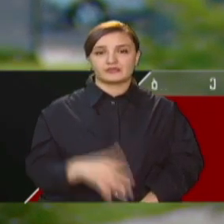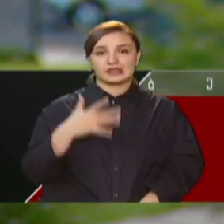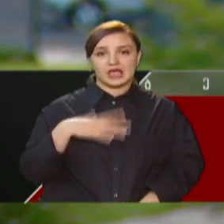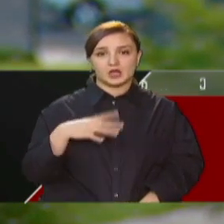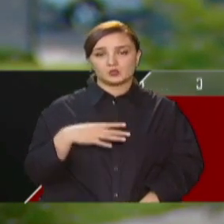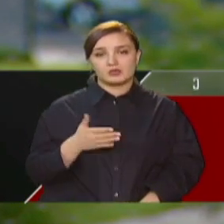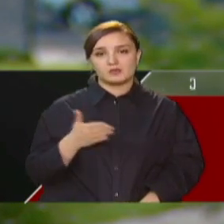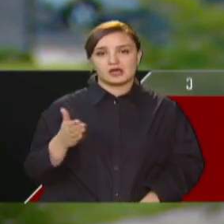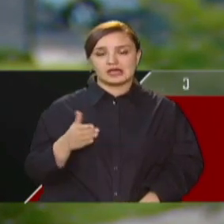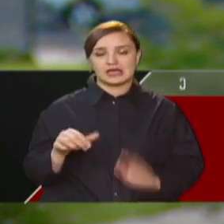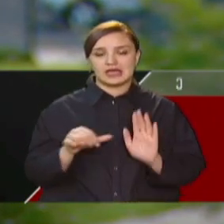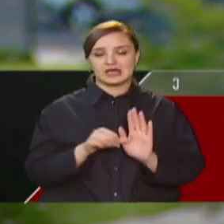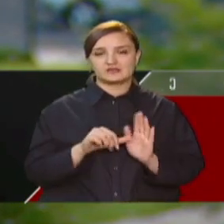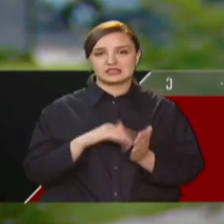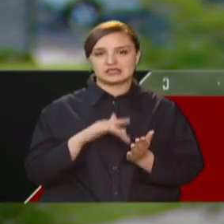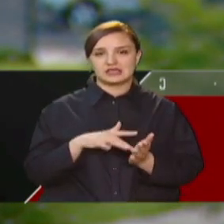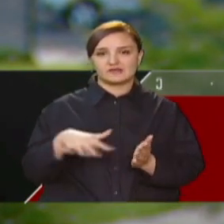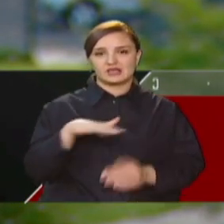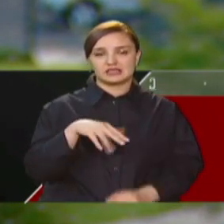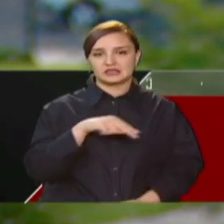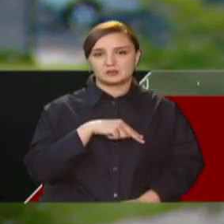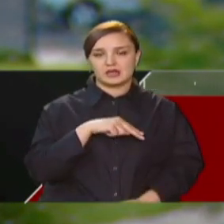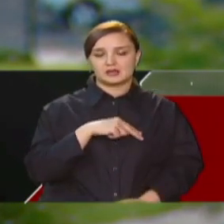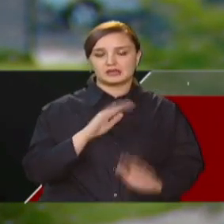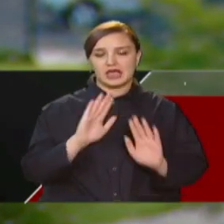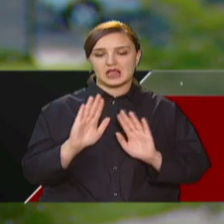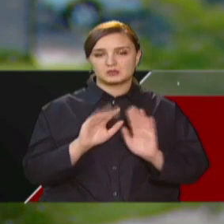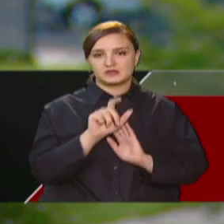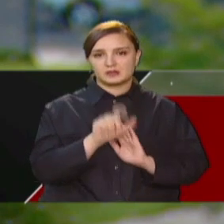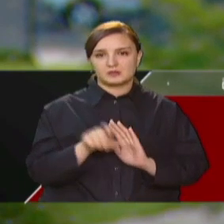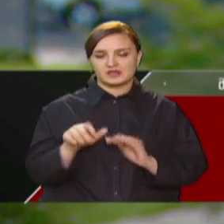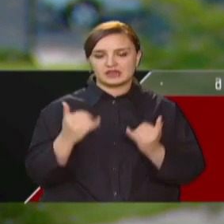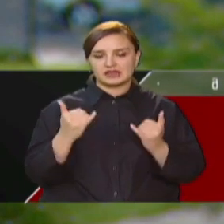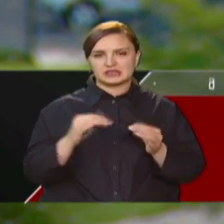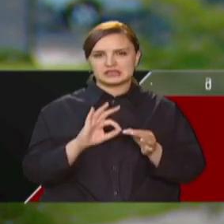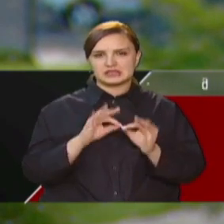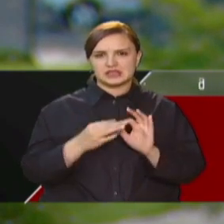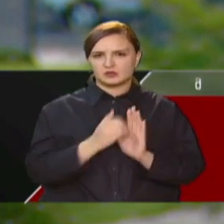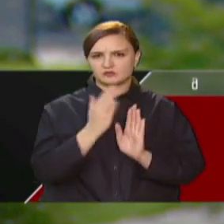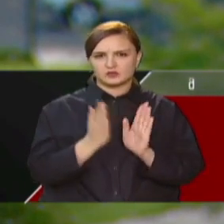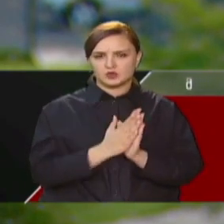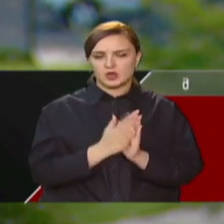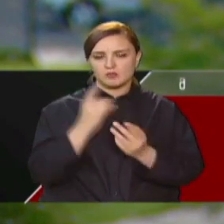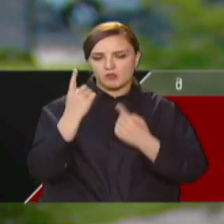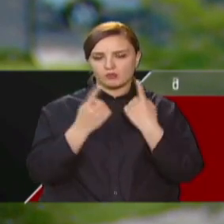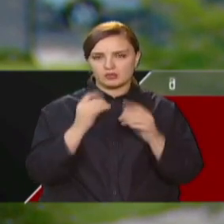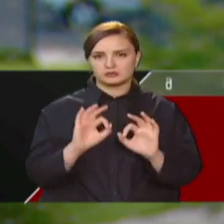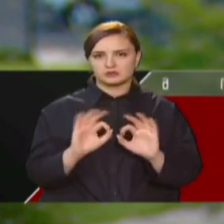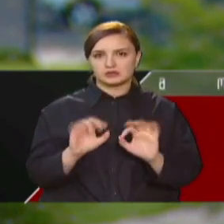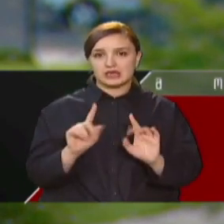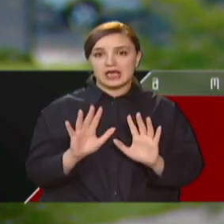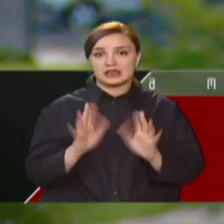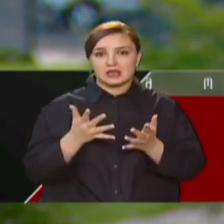Ქართულმა მხარემ 6 ქვეყნის პარლამენტის ხელმძღვანელ პირებს დღეს დეტალური ინფორმაცია მიაწოდეს იმის თაობაზე, თუ რა